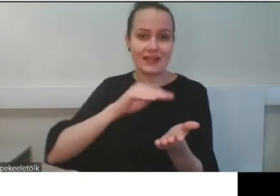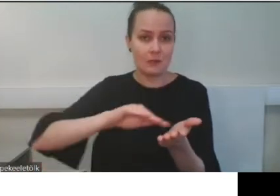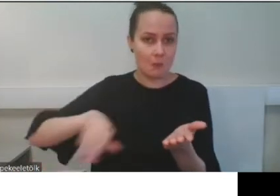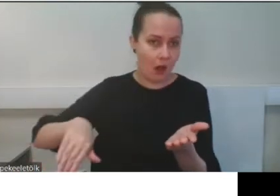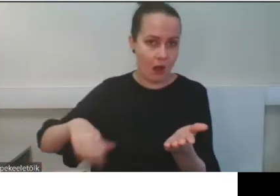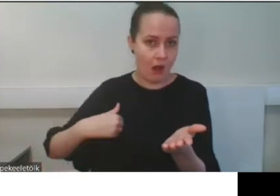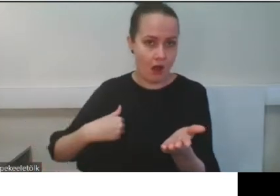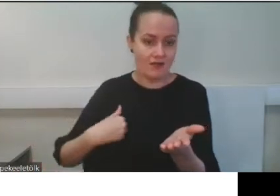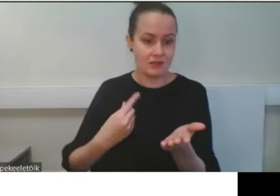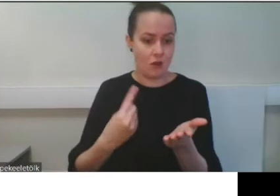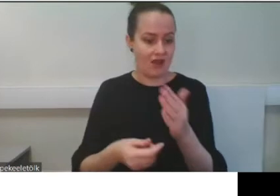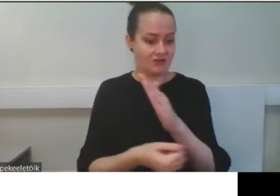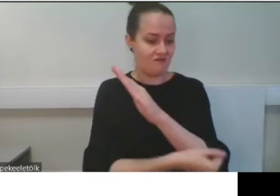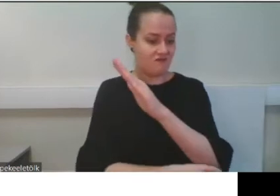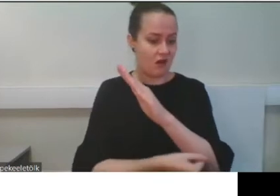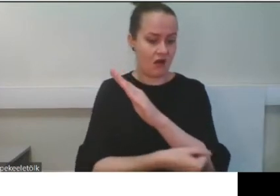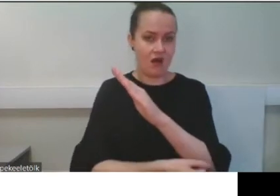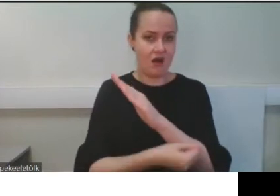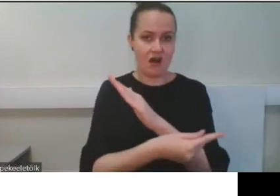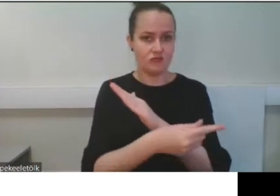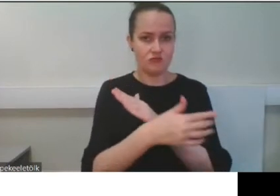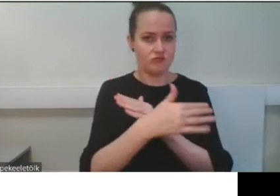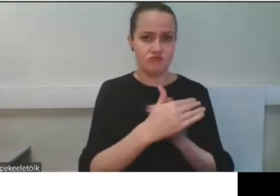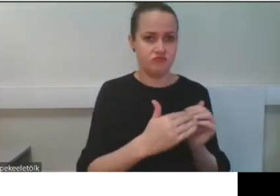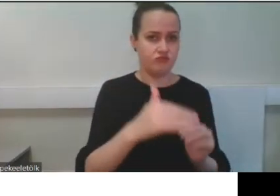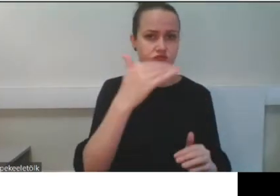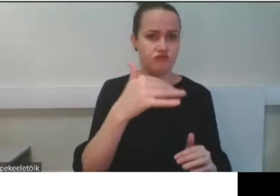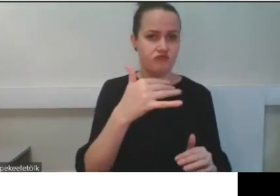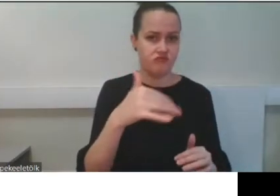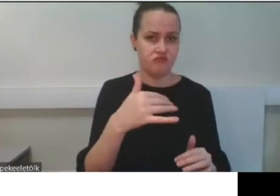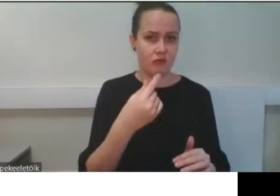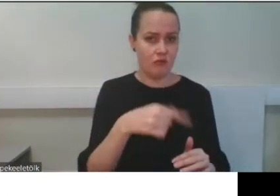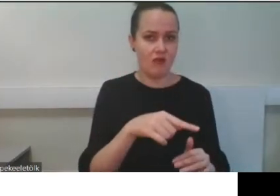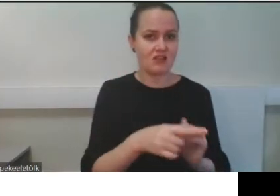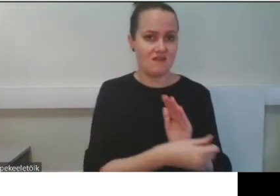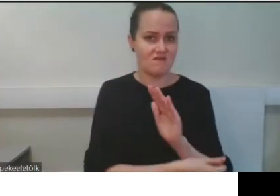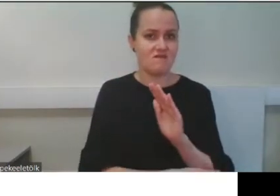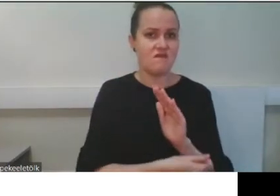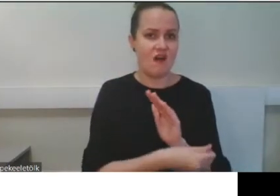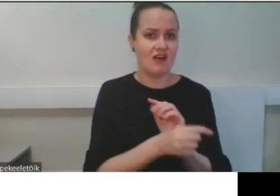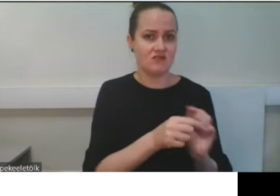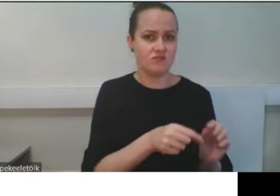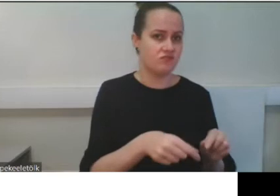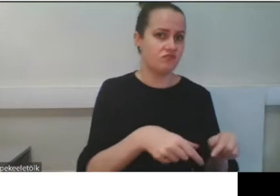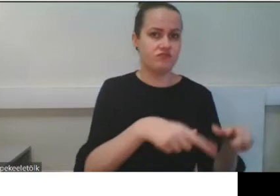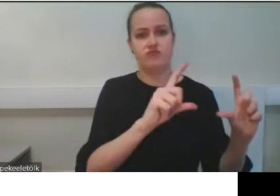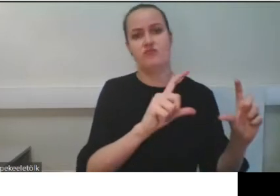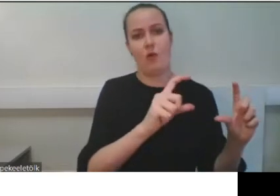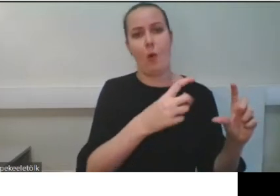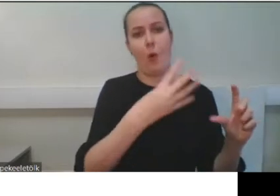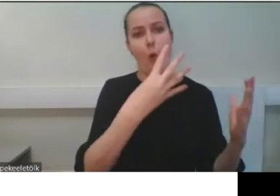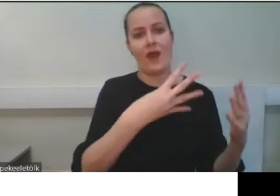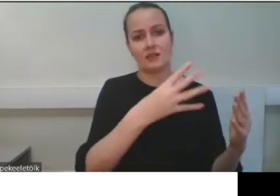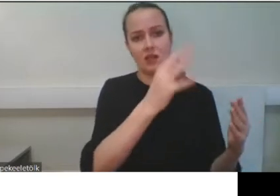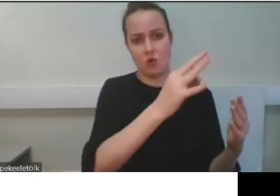tuua näitlikkuseks , et kuivõrd palju kõik erinevad toetused ja hüvitised siis mõjutavad meil näiteks